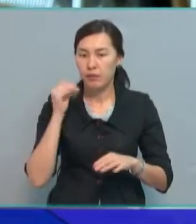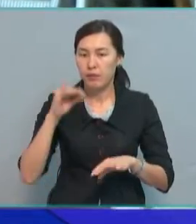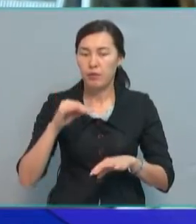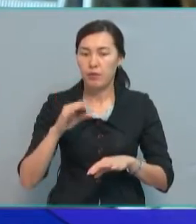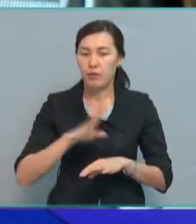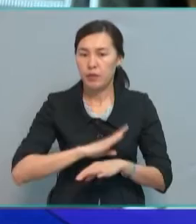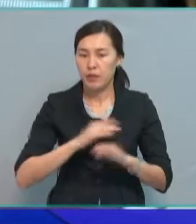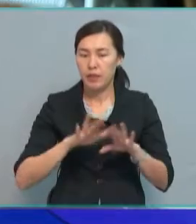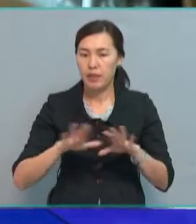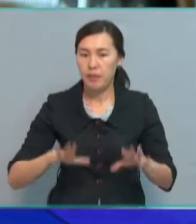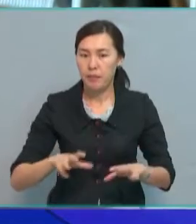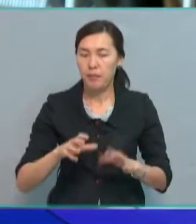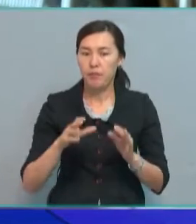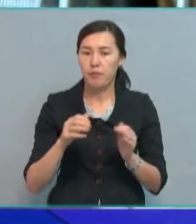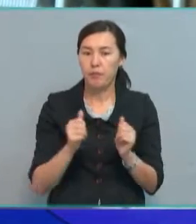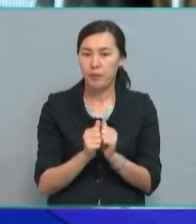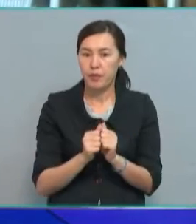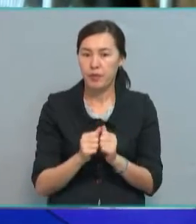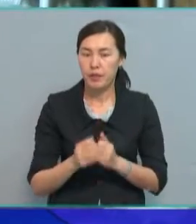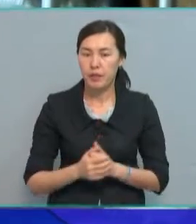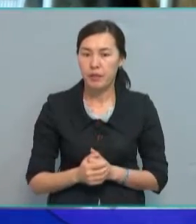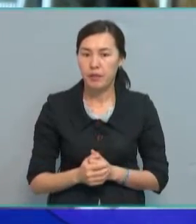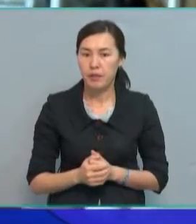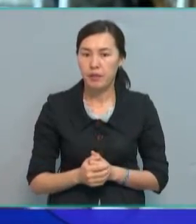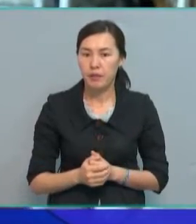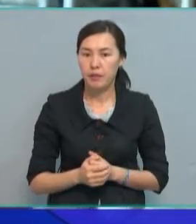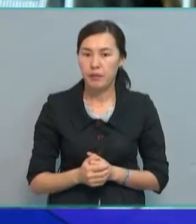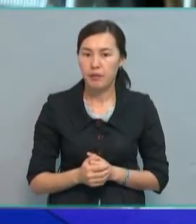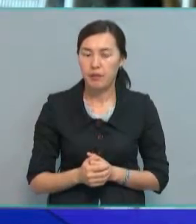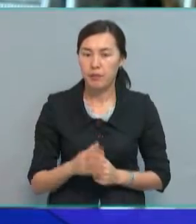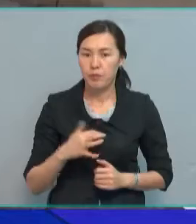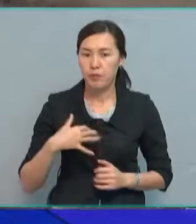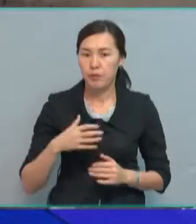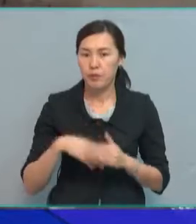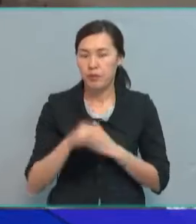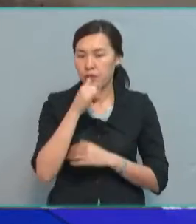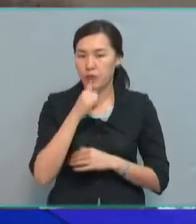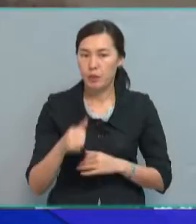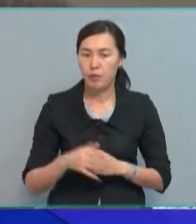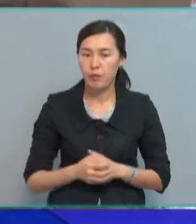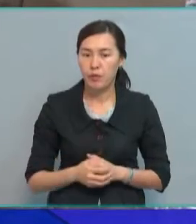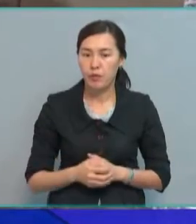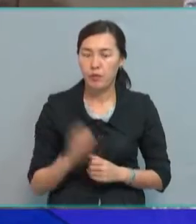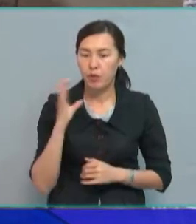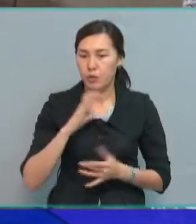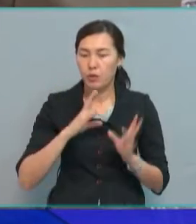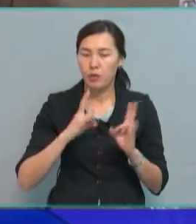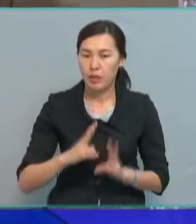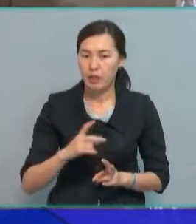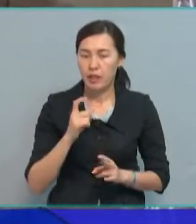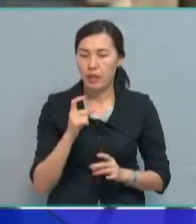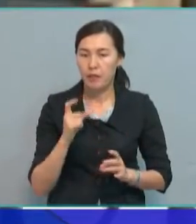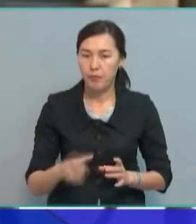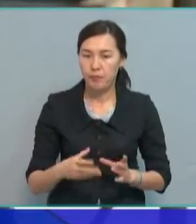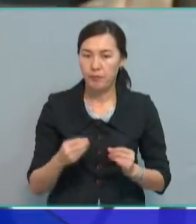балам қайтыс болған мына мазыратта. Содан аруақ шыққан жерде қимай отырмын ғой. Ал арнық атты ағын судың зардабын